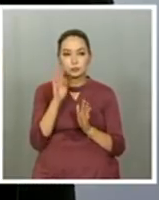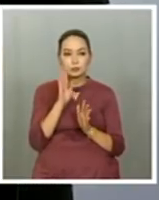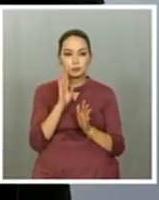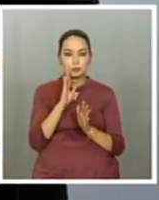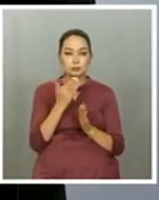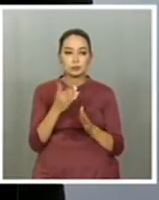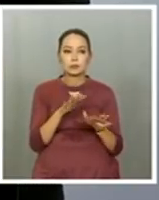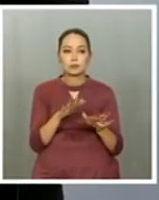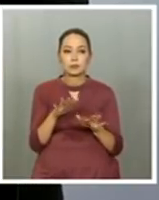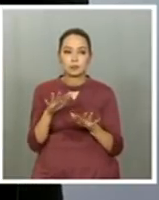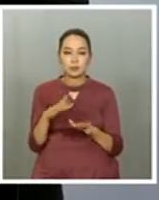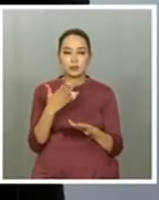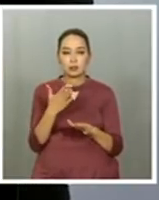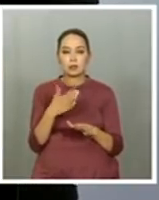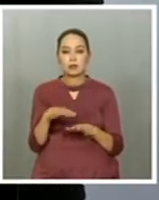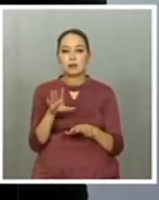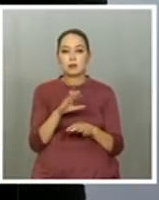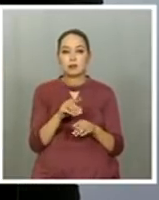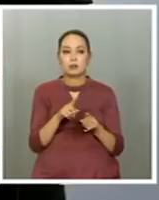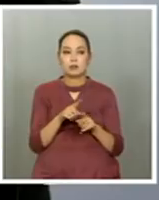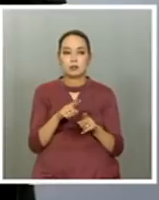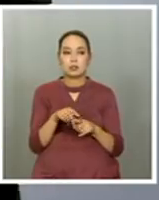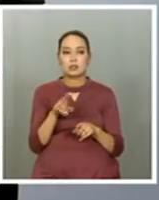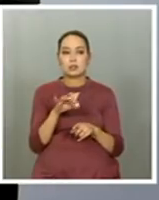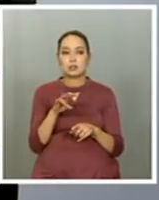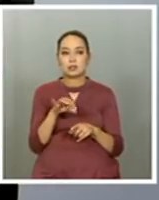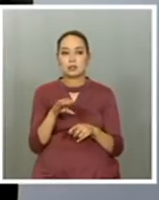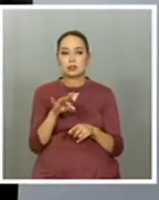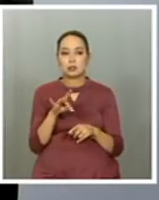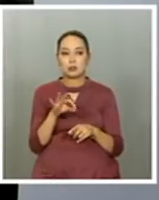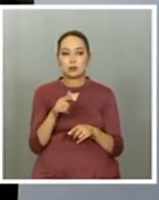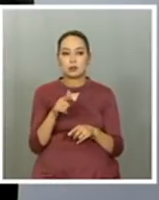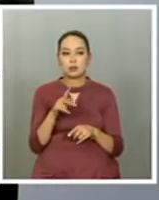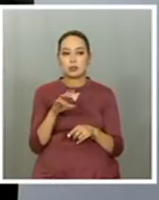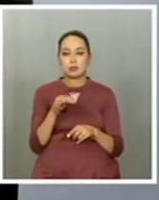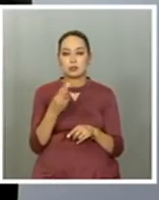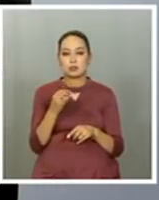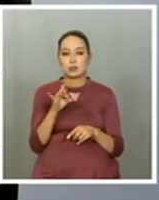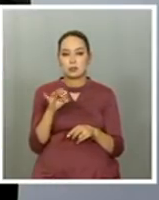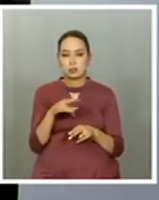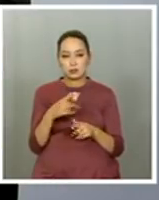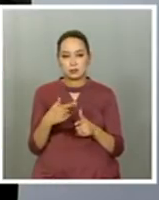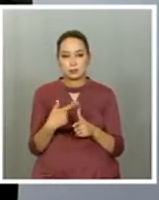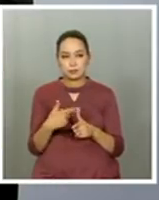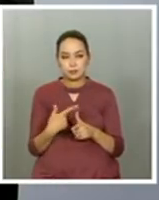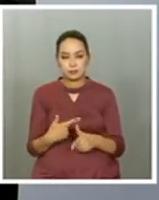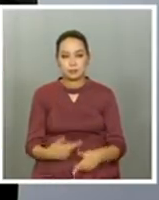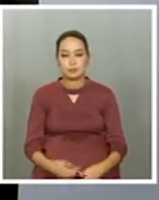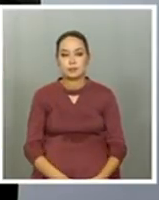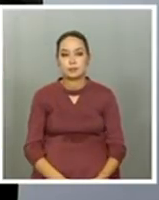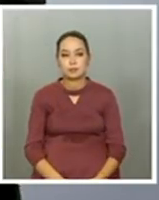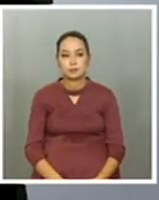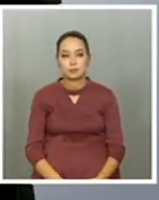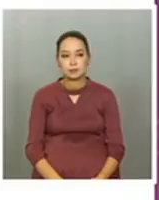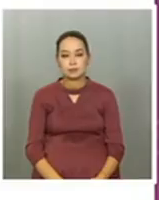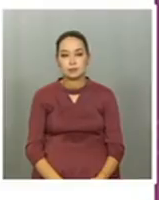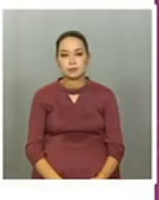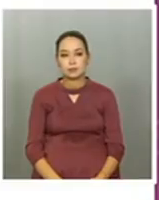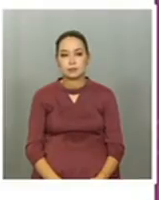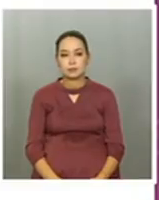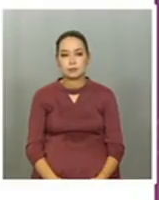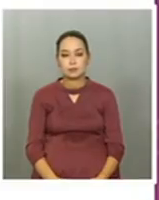орнын нитротоптар баса алады. Егер біз глицеринге 2 моль азот қышқылын әрекеттестіріп, күкірт